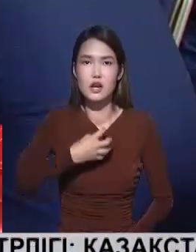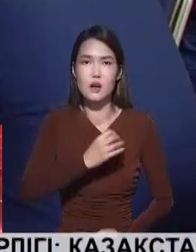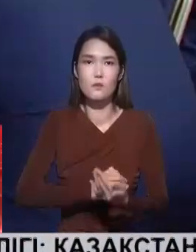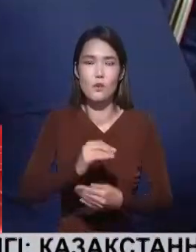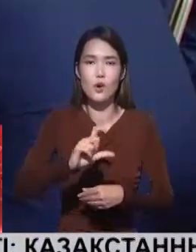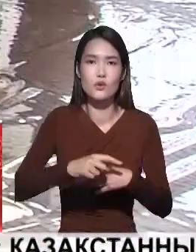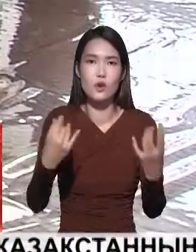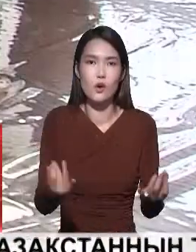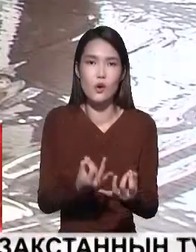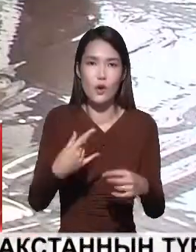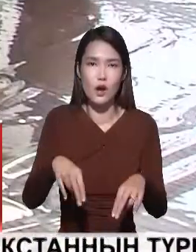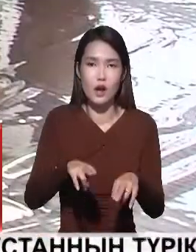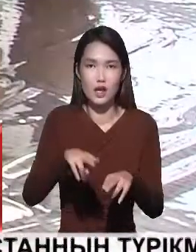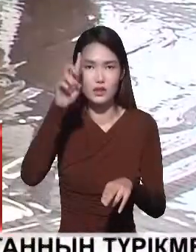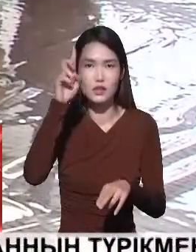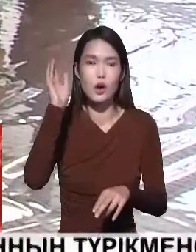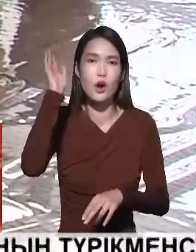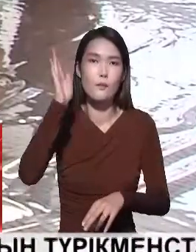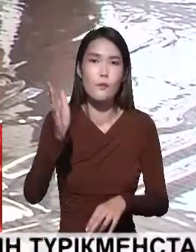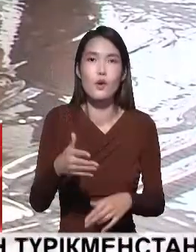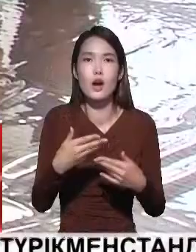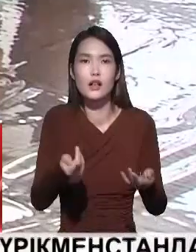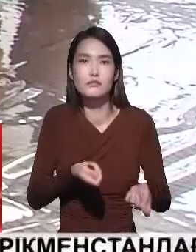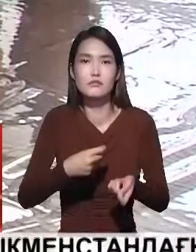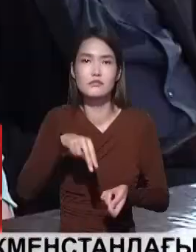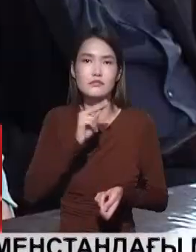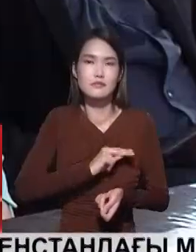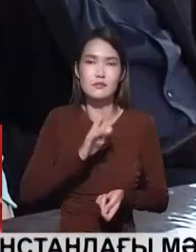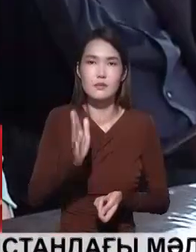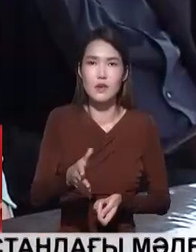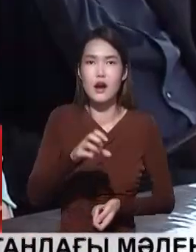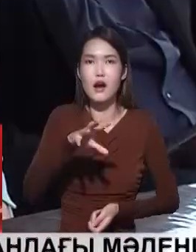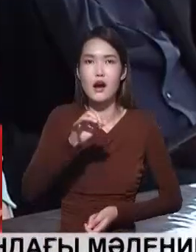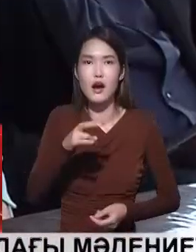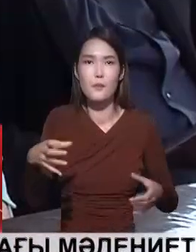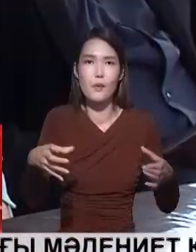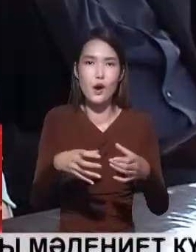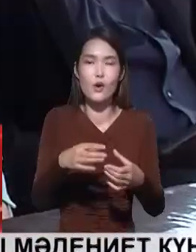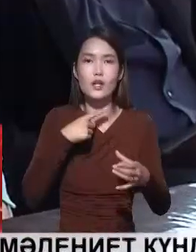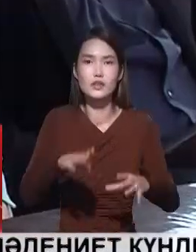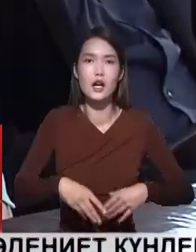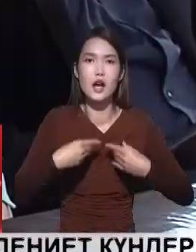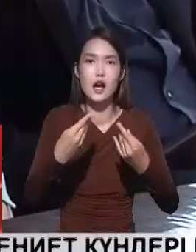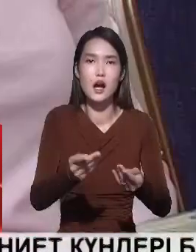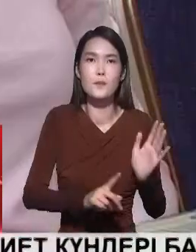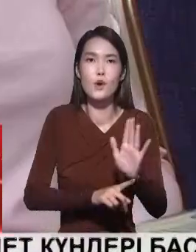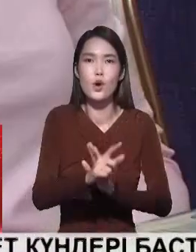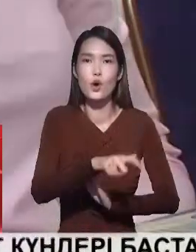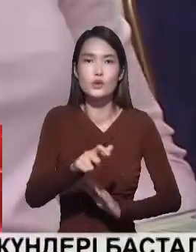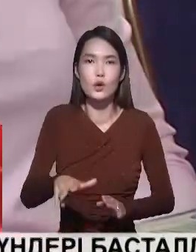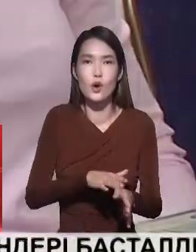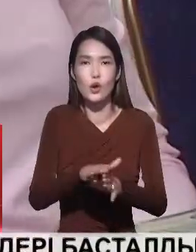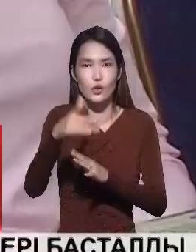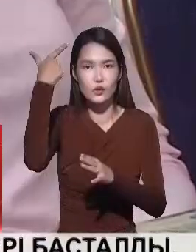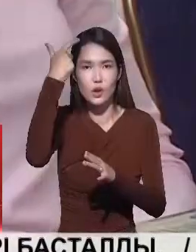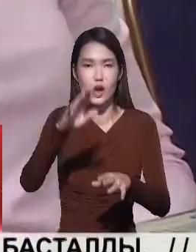сөз қозғады. Сондай-ақ елдің болашағы үшін атқарылған игі іс деп баға берді. Аманат партиясының өкілдері дауыс беру барысында тұрғындарға толық